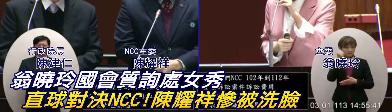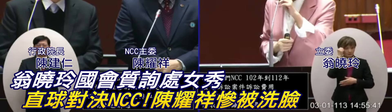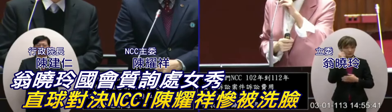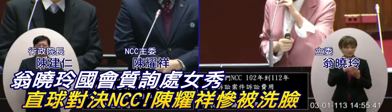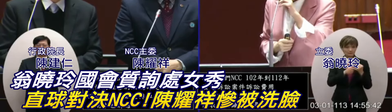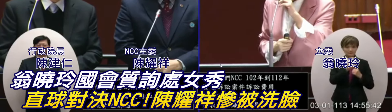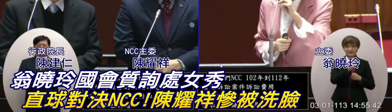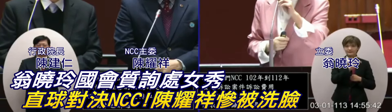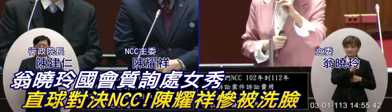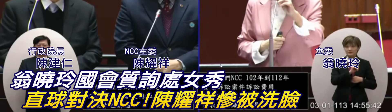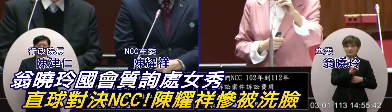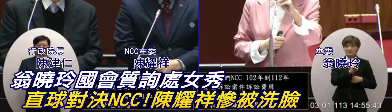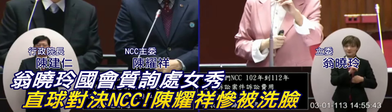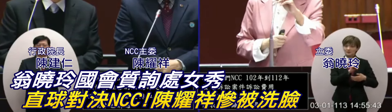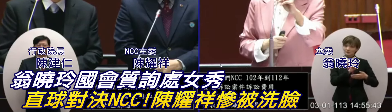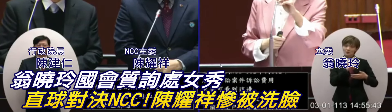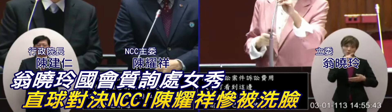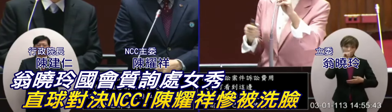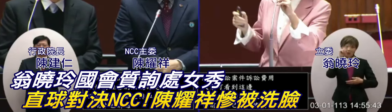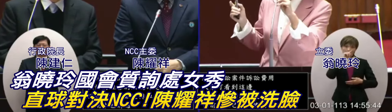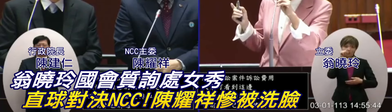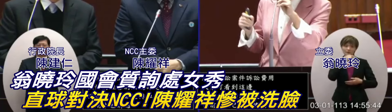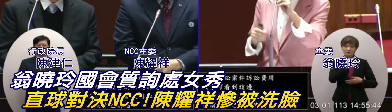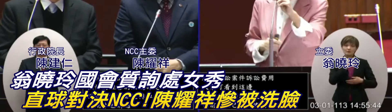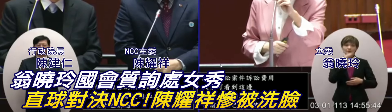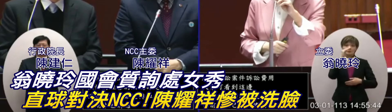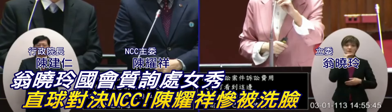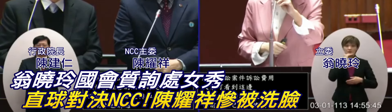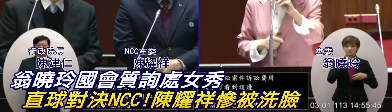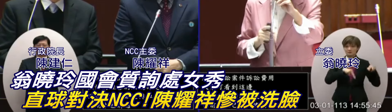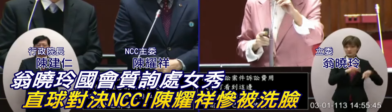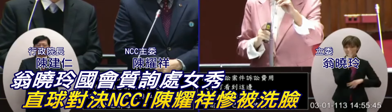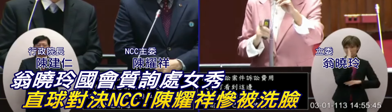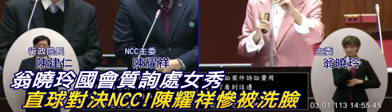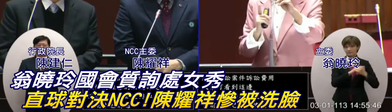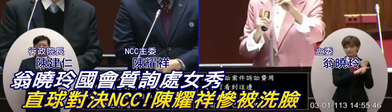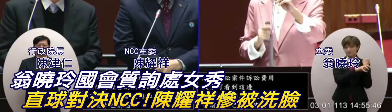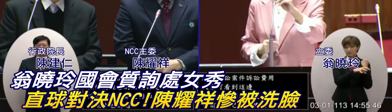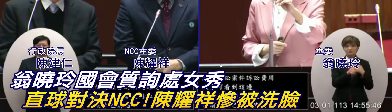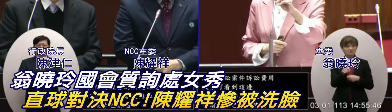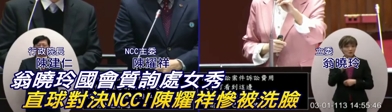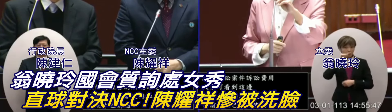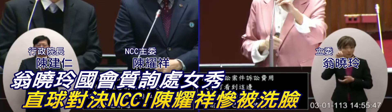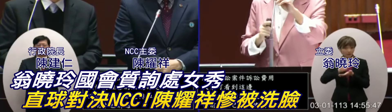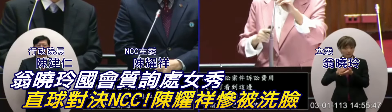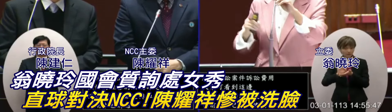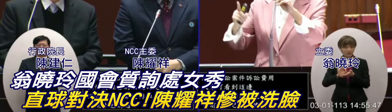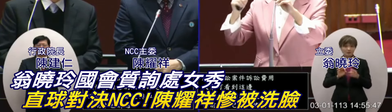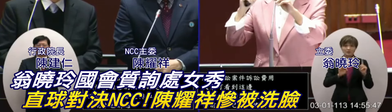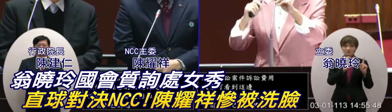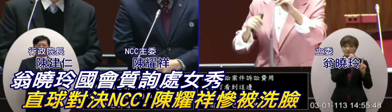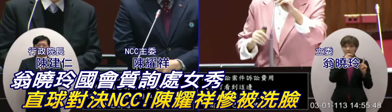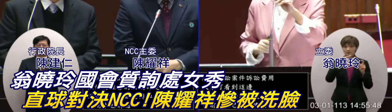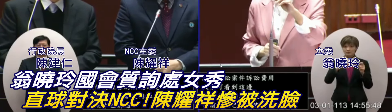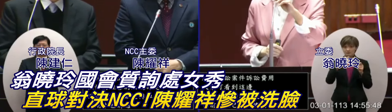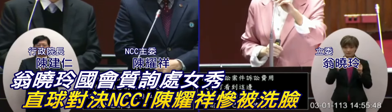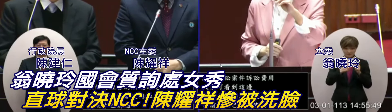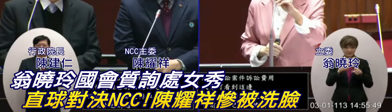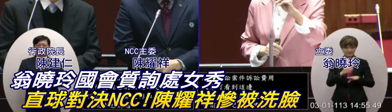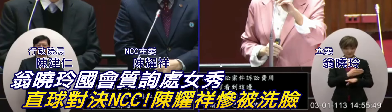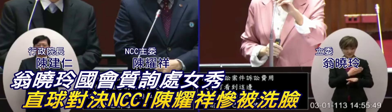高等行政法院。你们可以看到，我们的诉讼费用也是从106年开始 直线攀